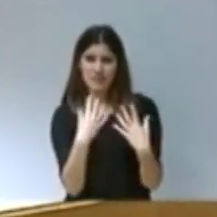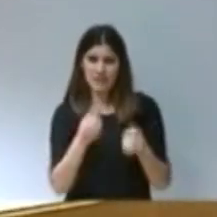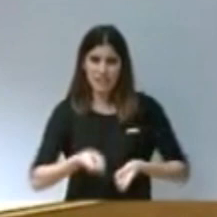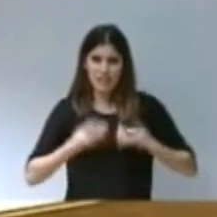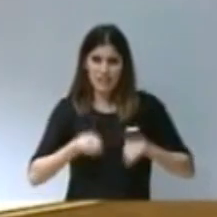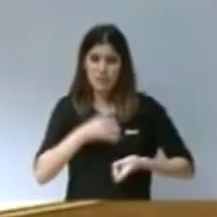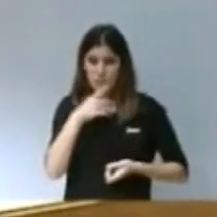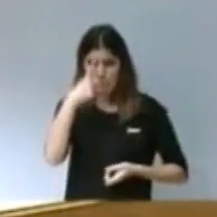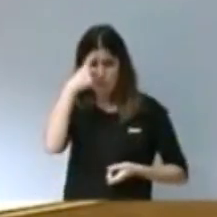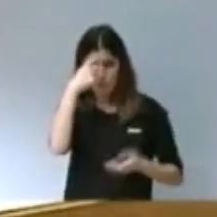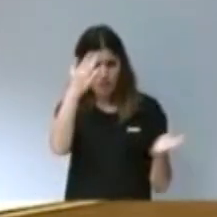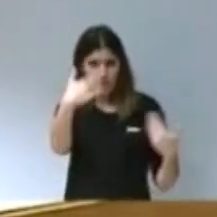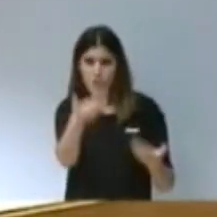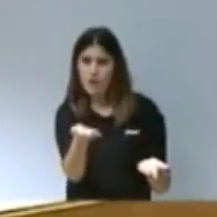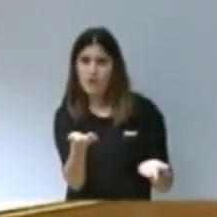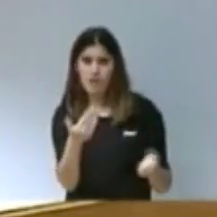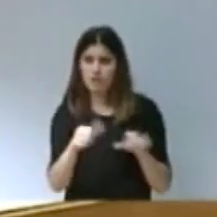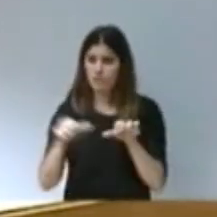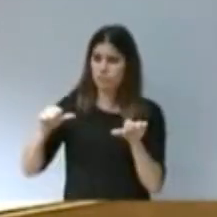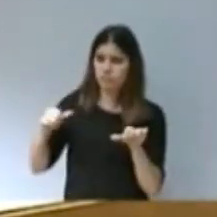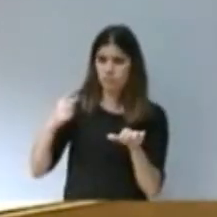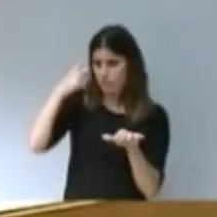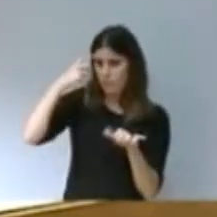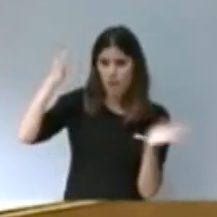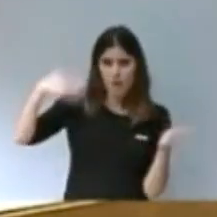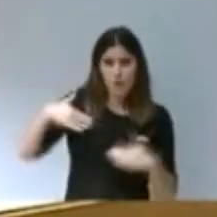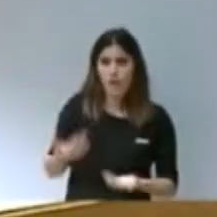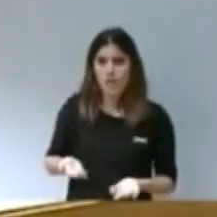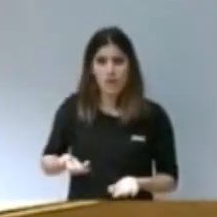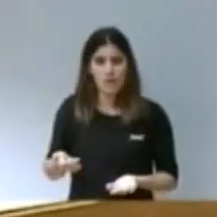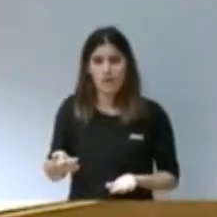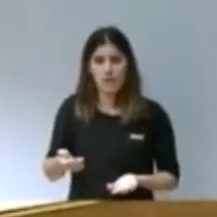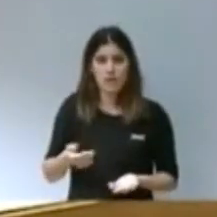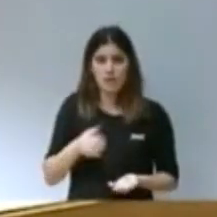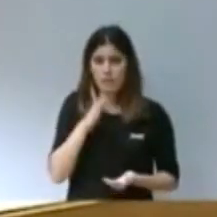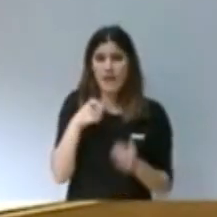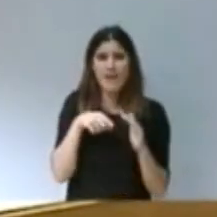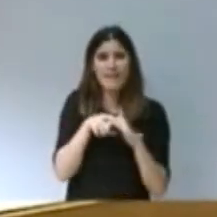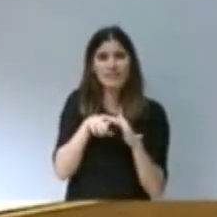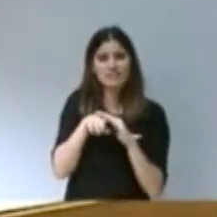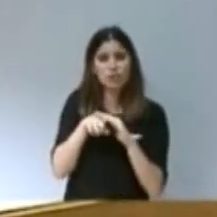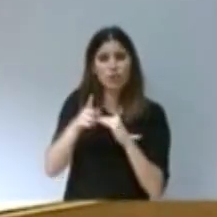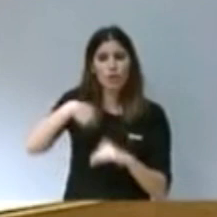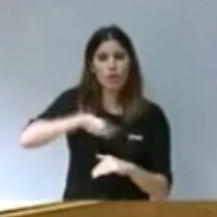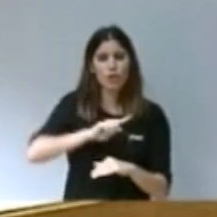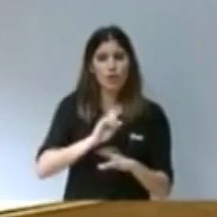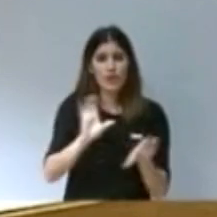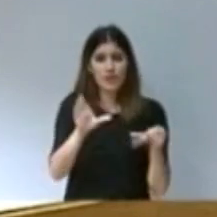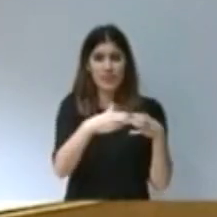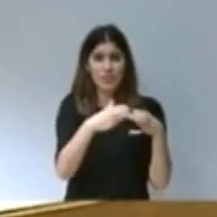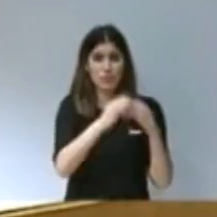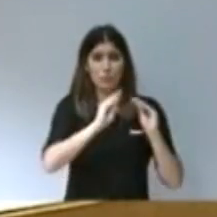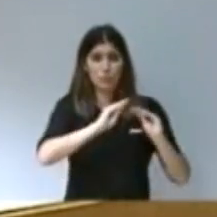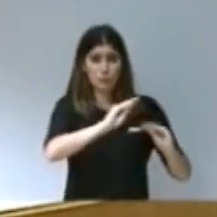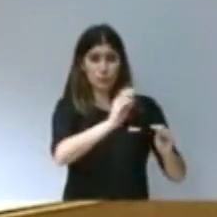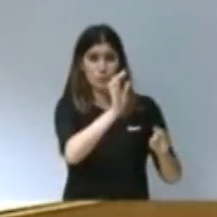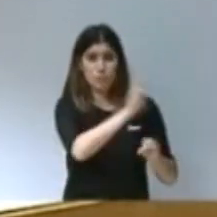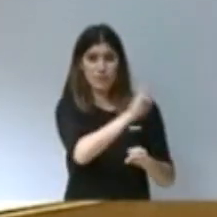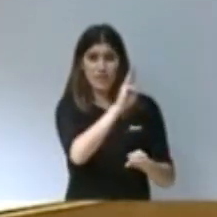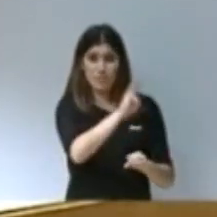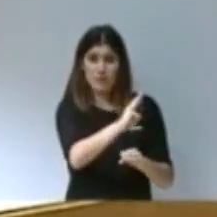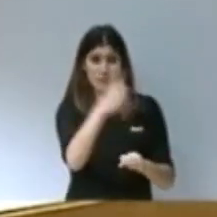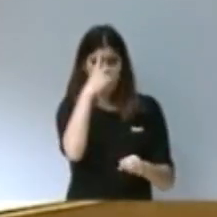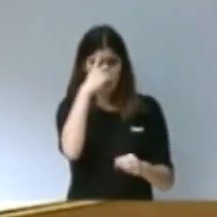la desmemòria que vostè fa gala de la gestió del partit al que vostè pertany, el